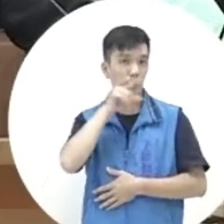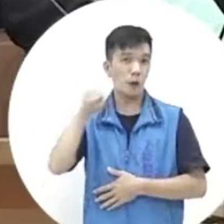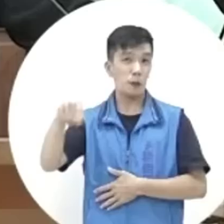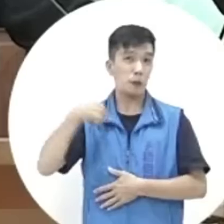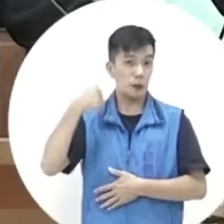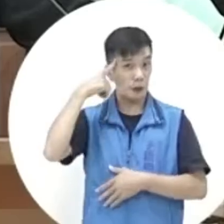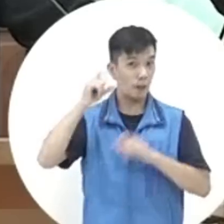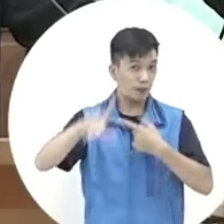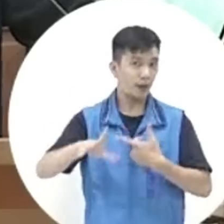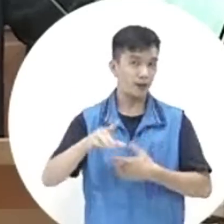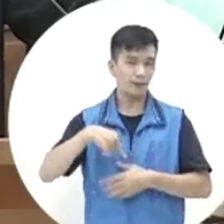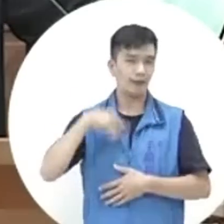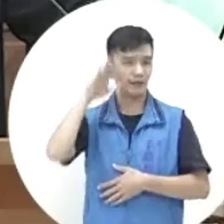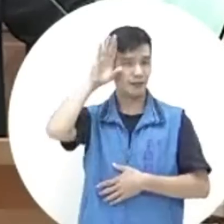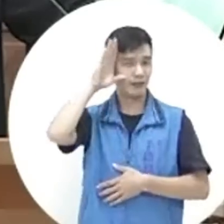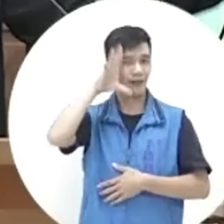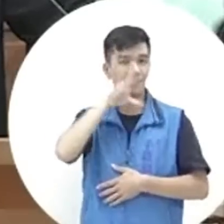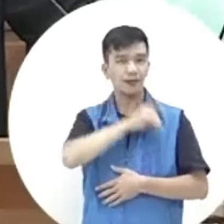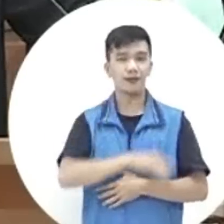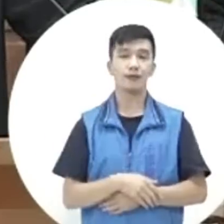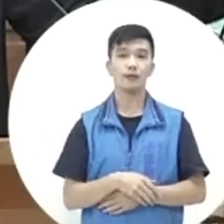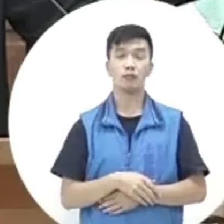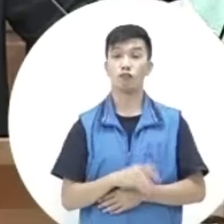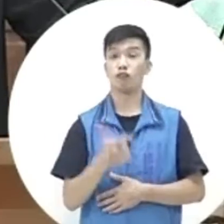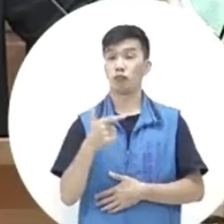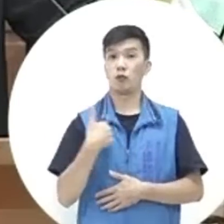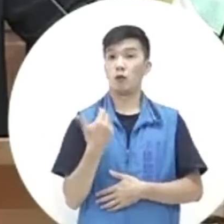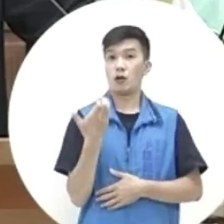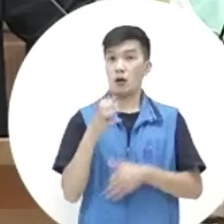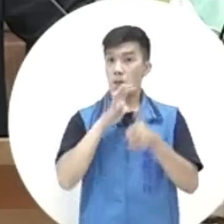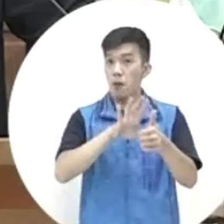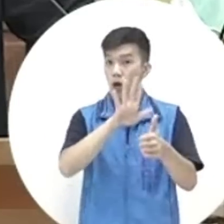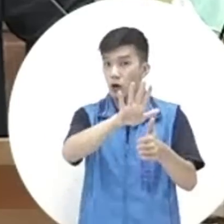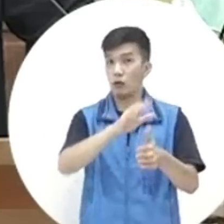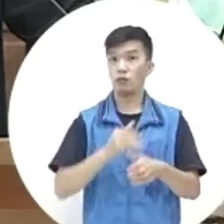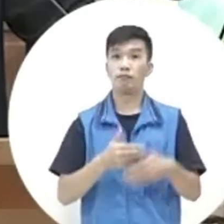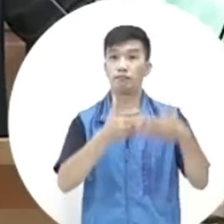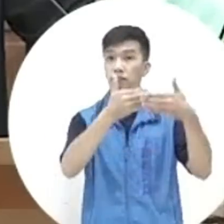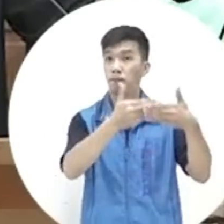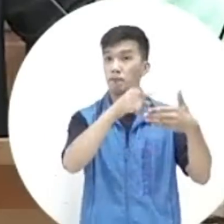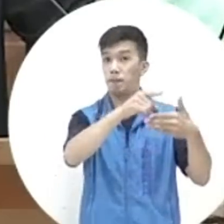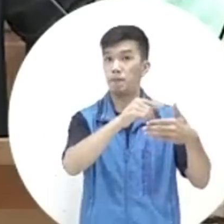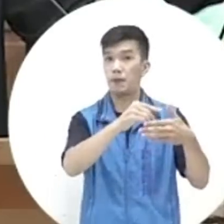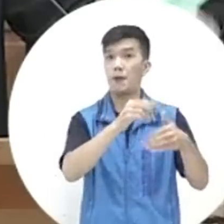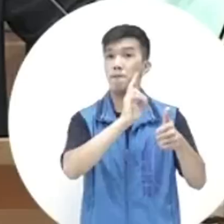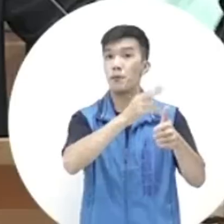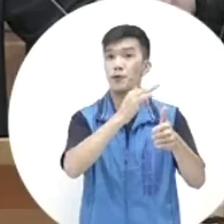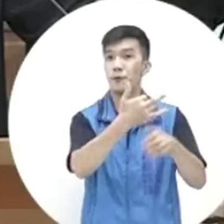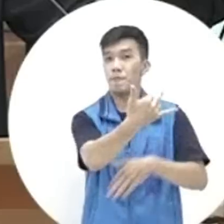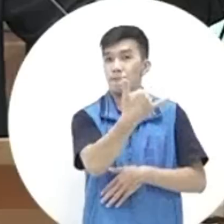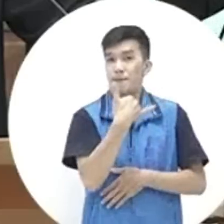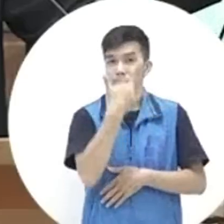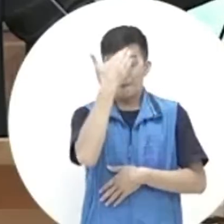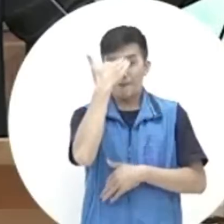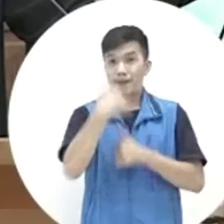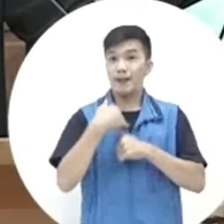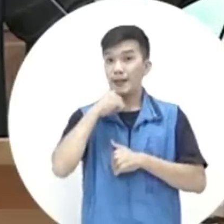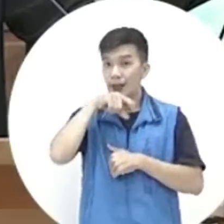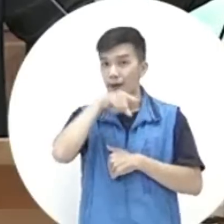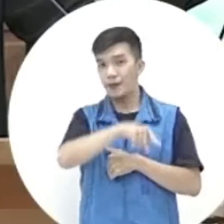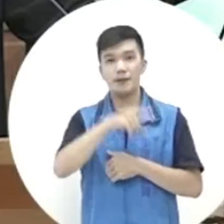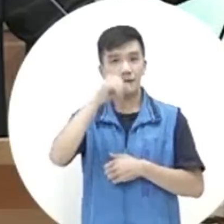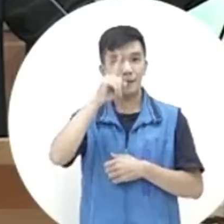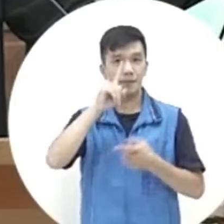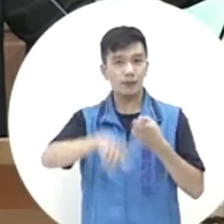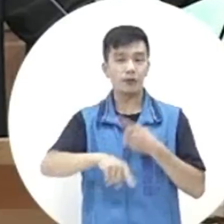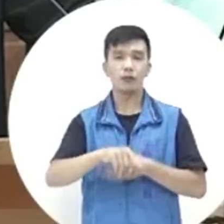在回答问题。因为我刚才有大声的谴责中国的军机军舰扰台侵台，哦，那可是我还没有听到说